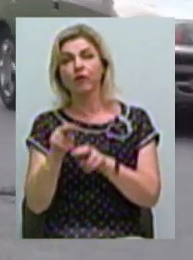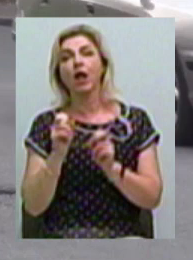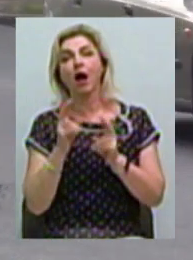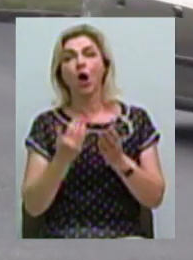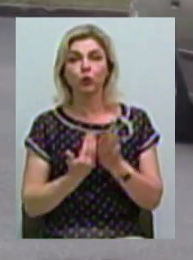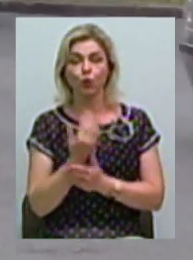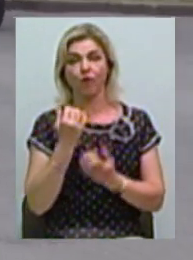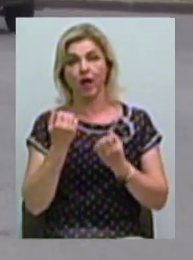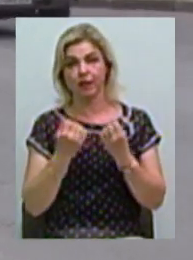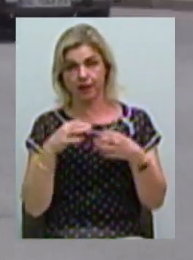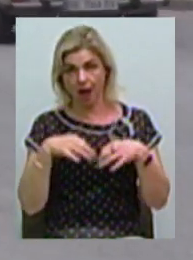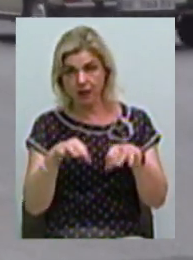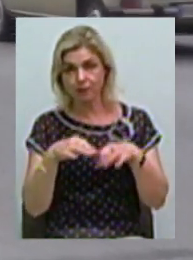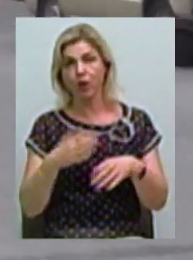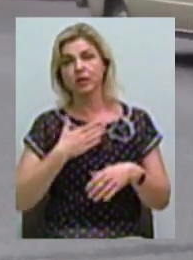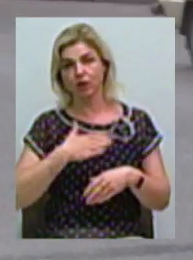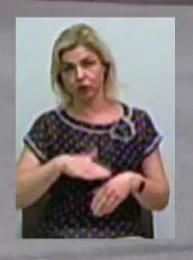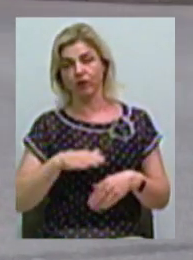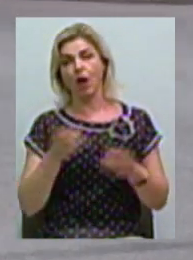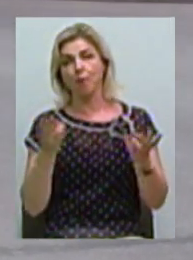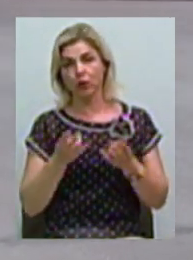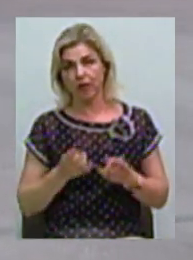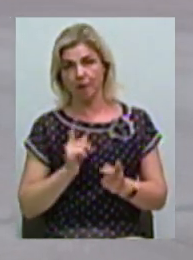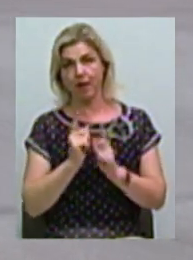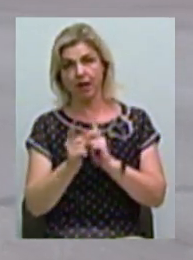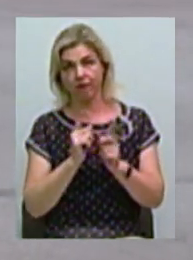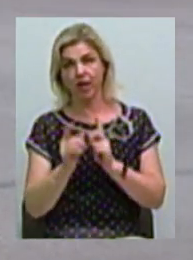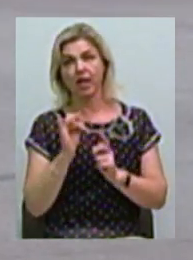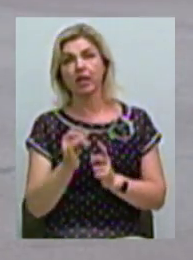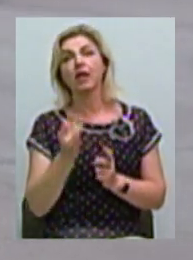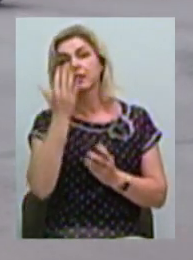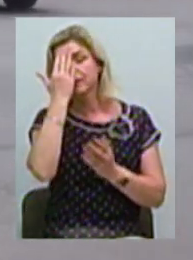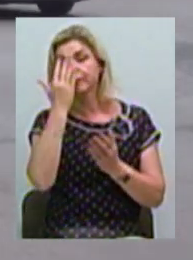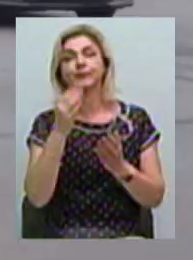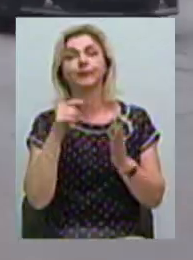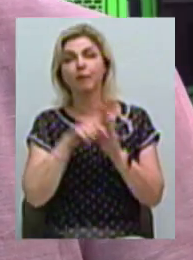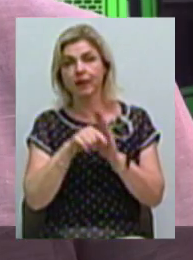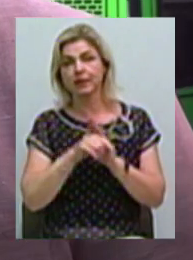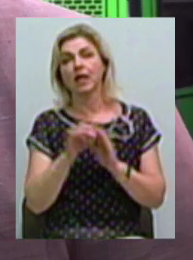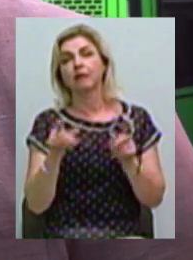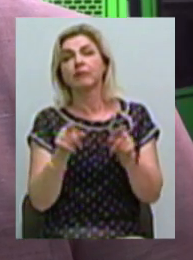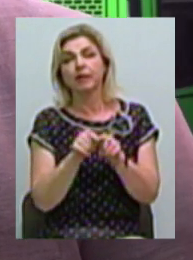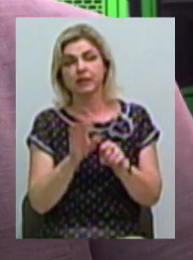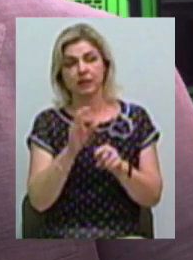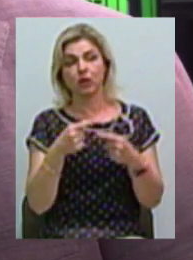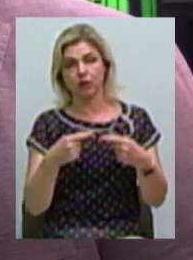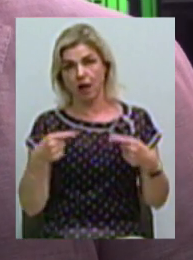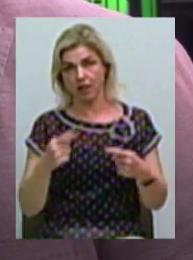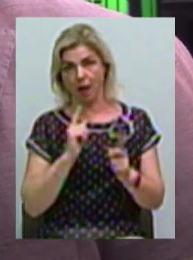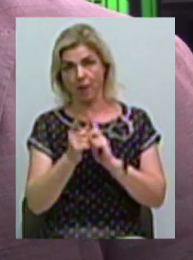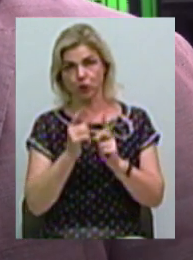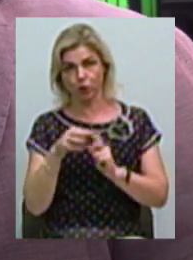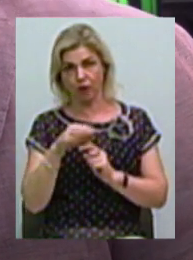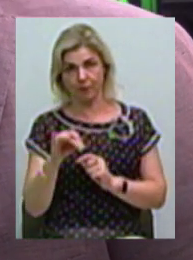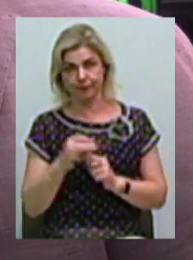новий транспорт задовольняє потреби в перевезеннях, а також доцільність їх руху даними маршрутами. Чому 13? Тому що, к